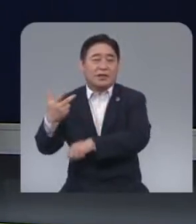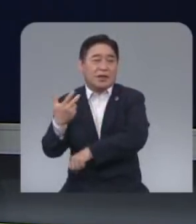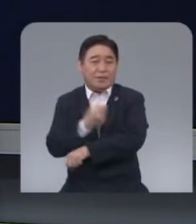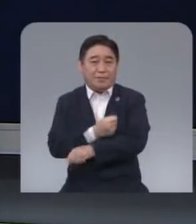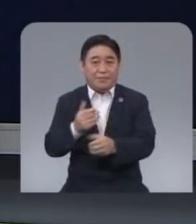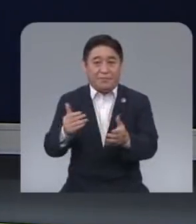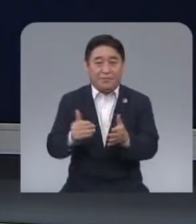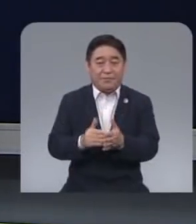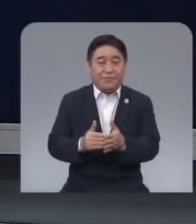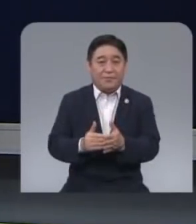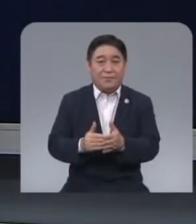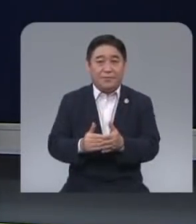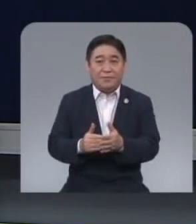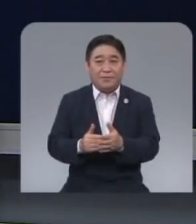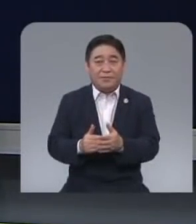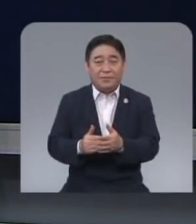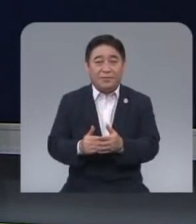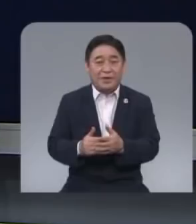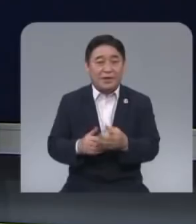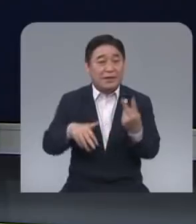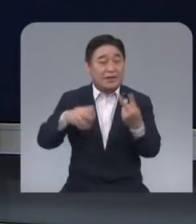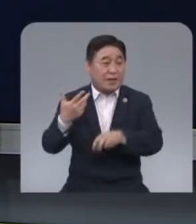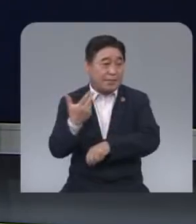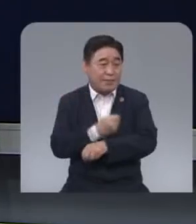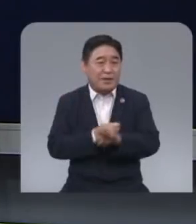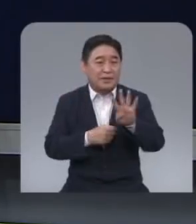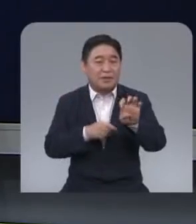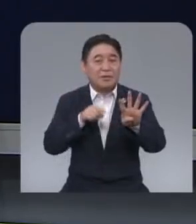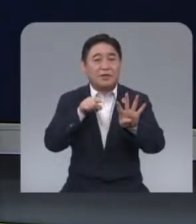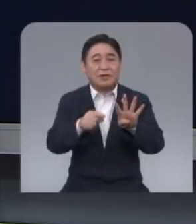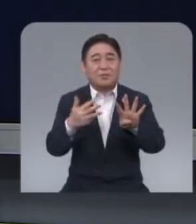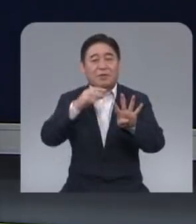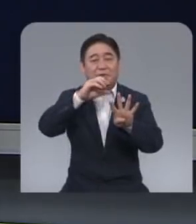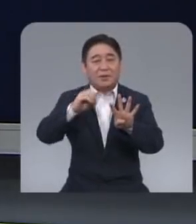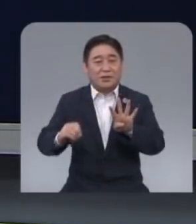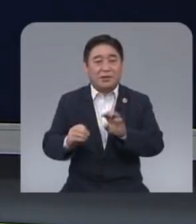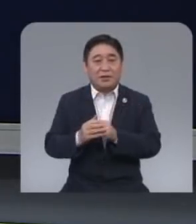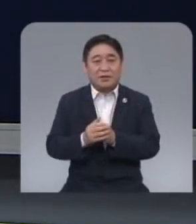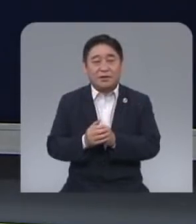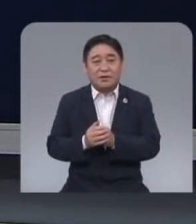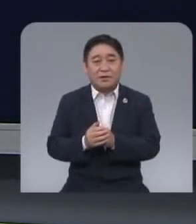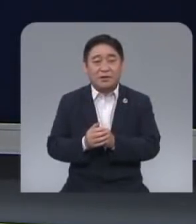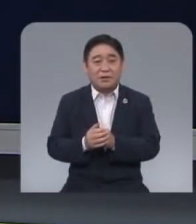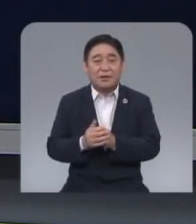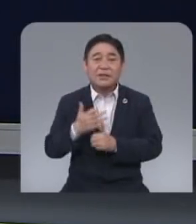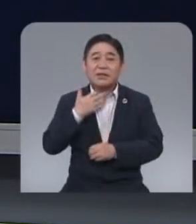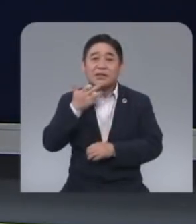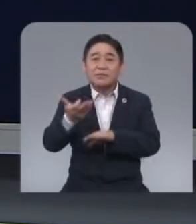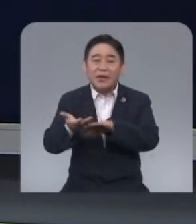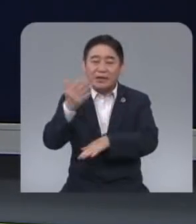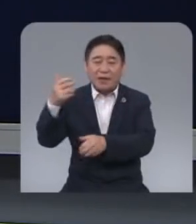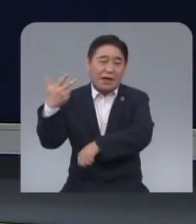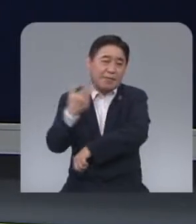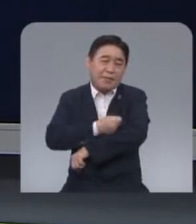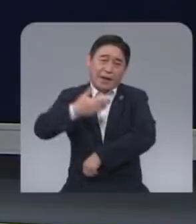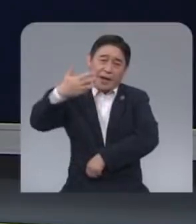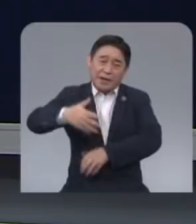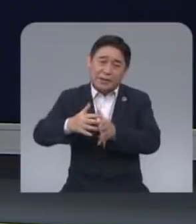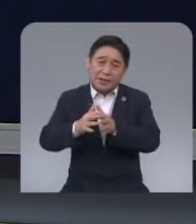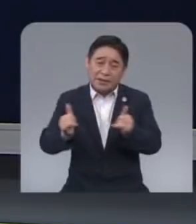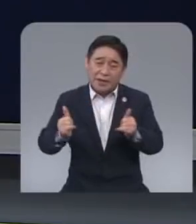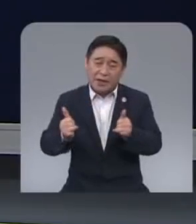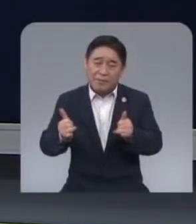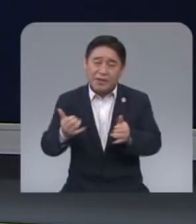73.5%는 한 번 이상 백신을 맞았고요. 접종 완료 비율 44.8%입니다. 18세 이상 미접종자에 대한